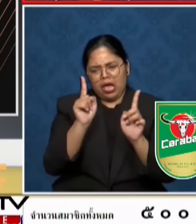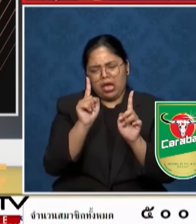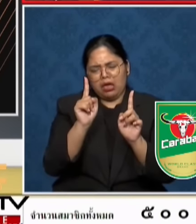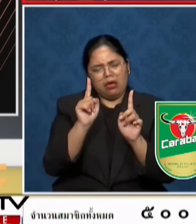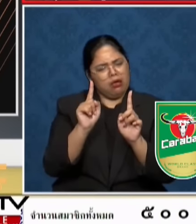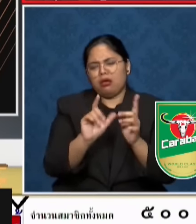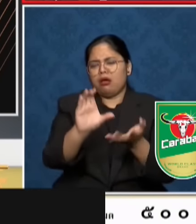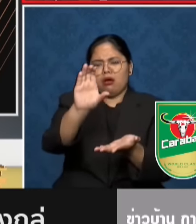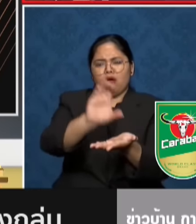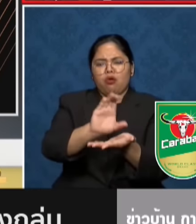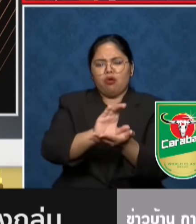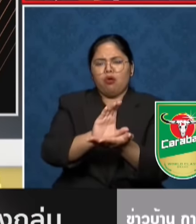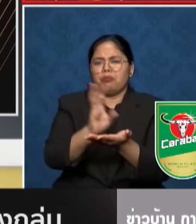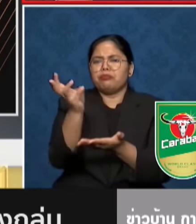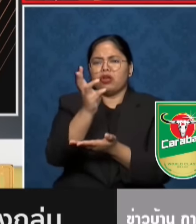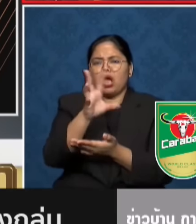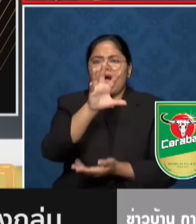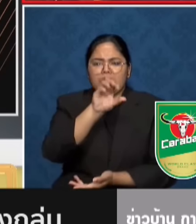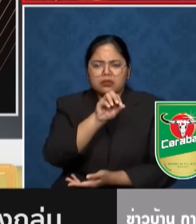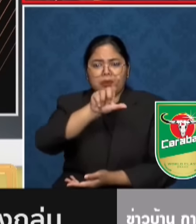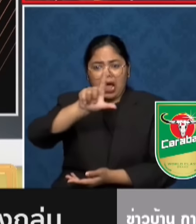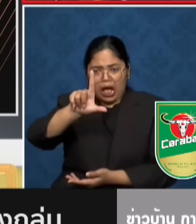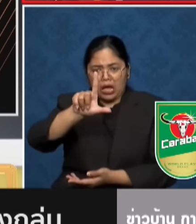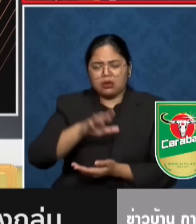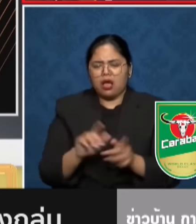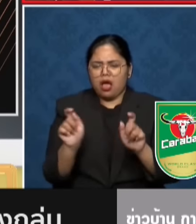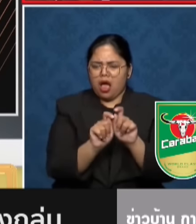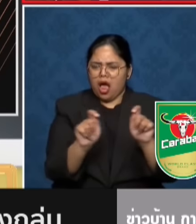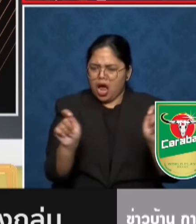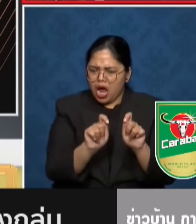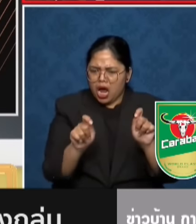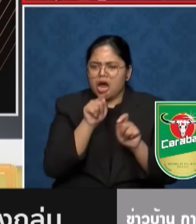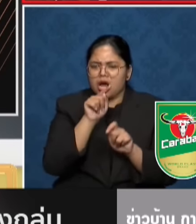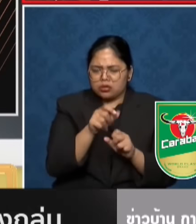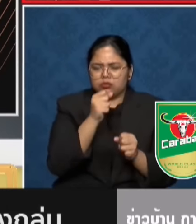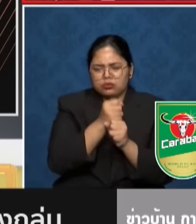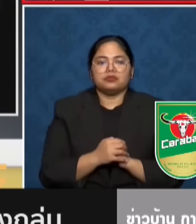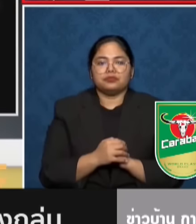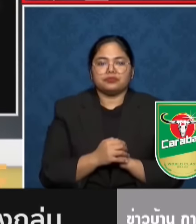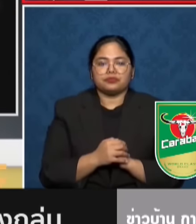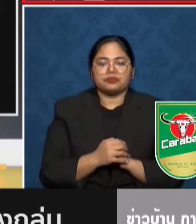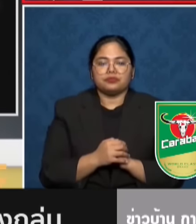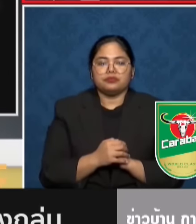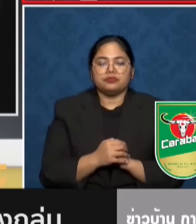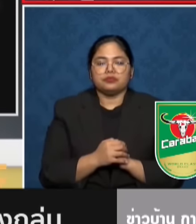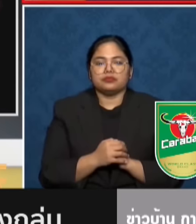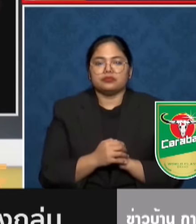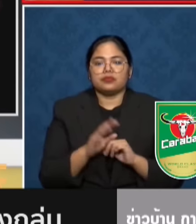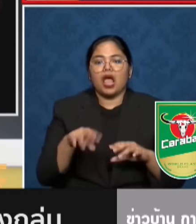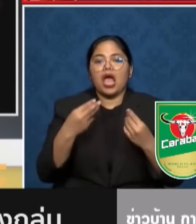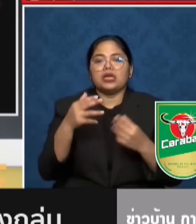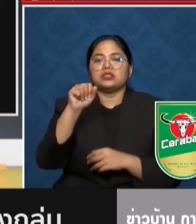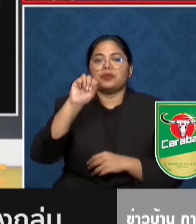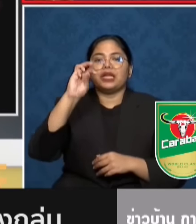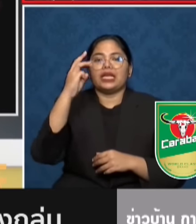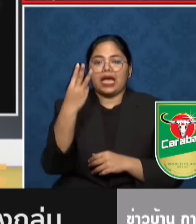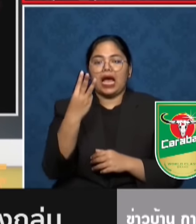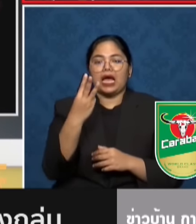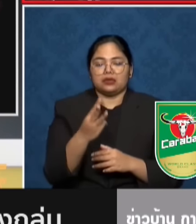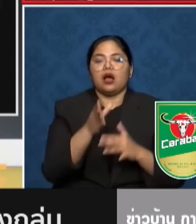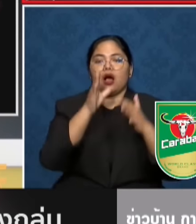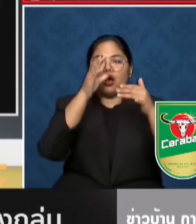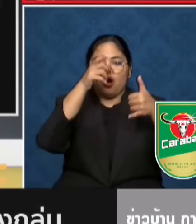การใช้งบประมาณจะใช้ในการทำประชาอีเวนต์ได้เกือบครึ่งหนึ่งของงบประมาณนะ ครับ ก็บอกแผนการใช้งบเนี่ยมันนั่นแหละที่คุณเอกบอกมันไปตอบโ